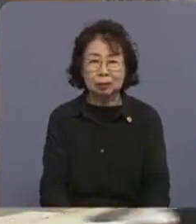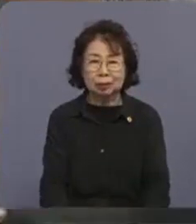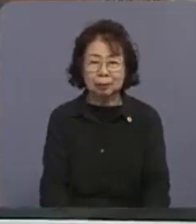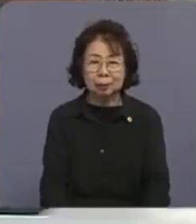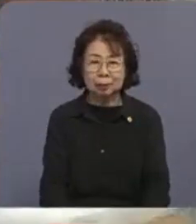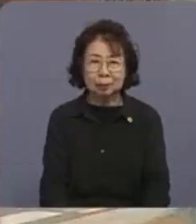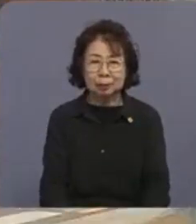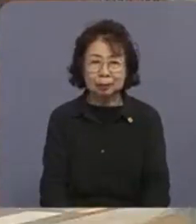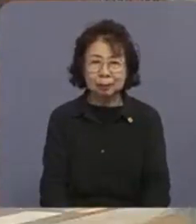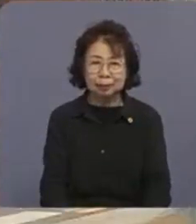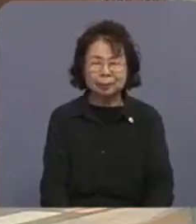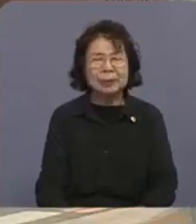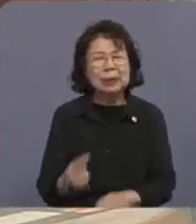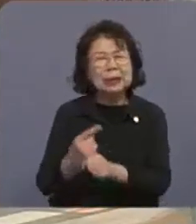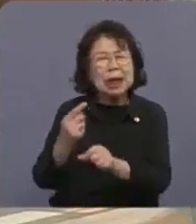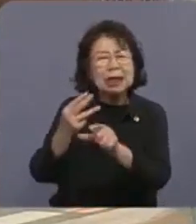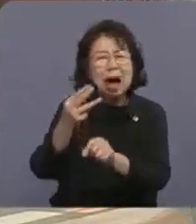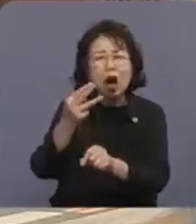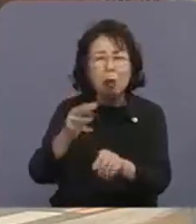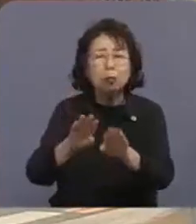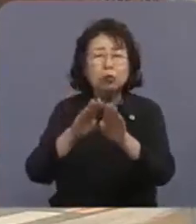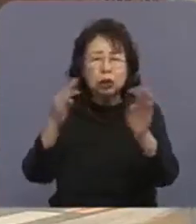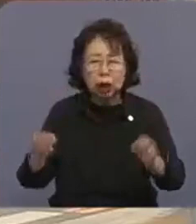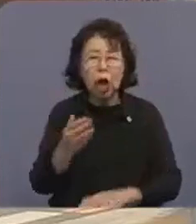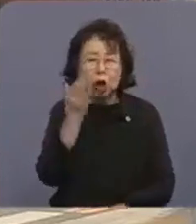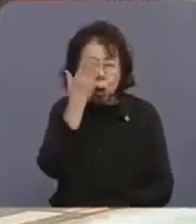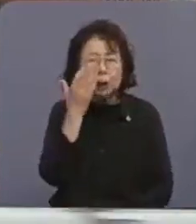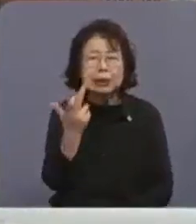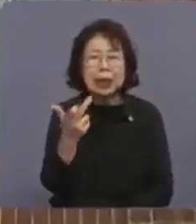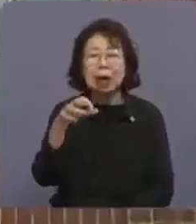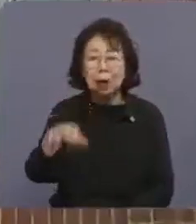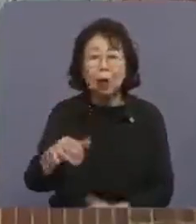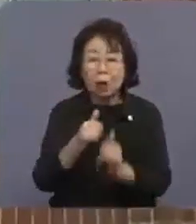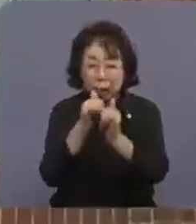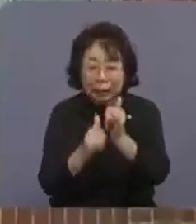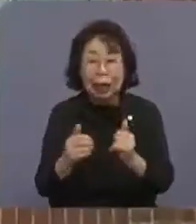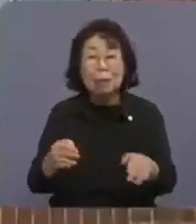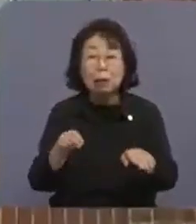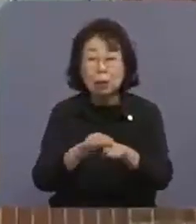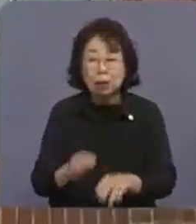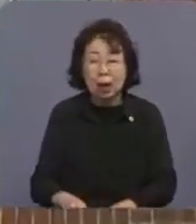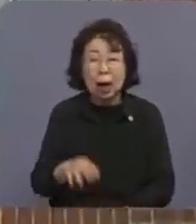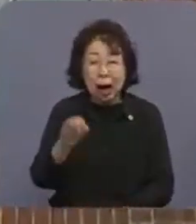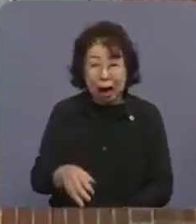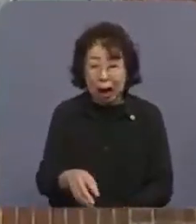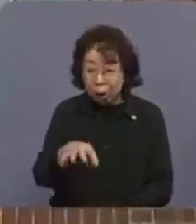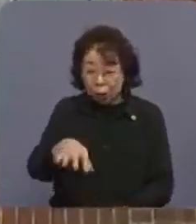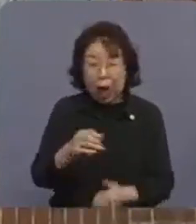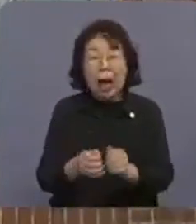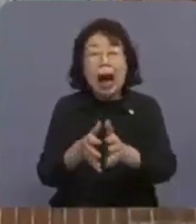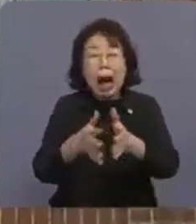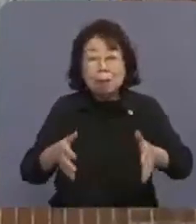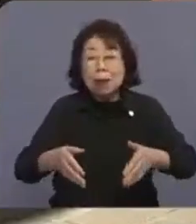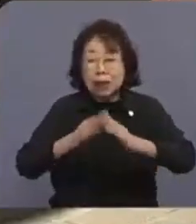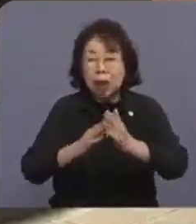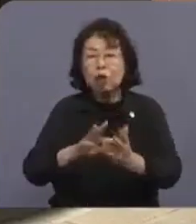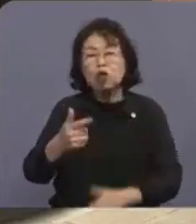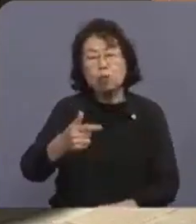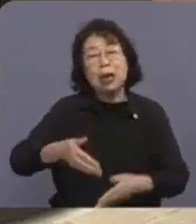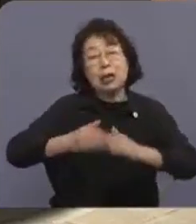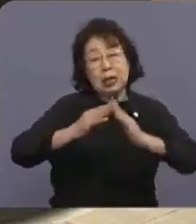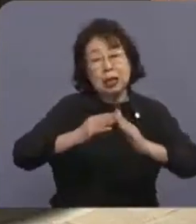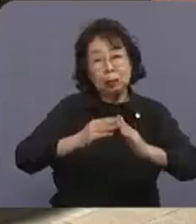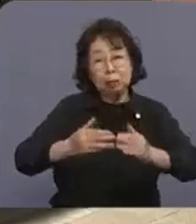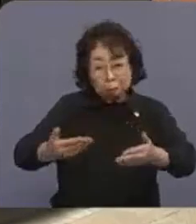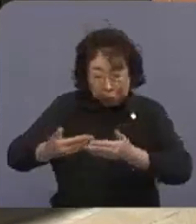기자입니다 지난해 3월 문련 용산 역사 박물관 용산철도 병원의 아파트 600 가구를 짓는 대신